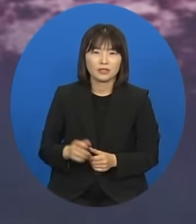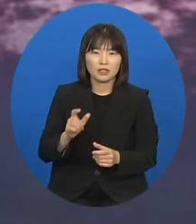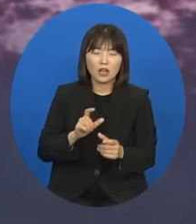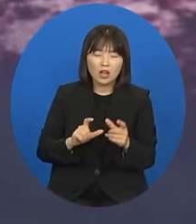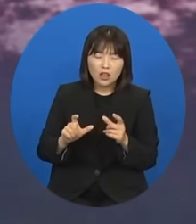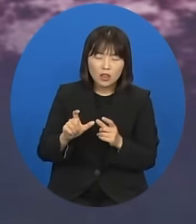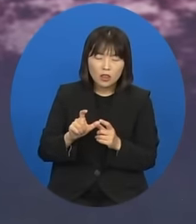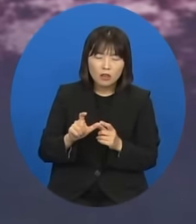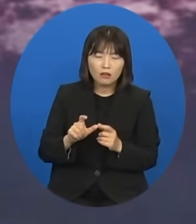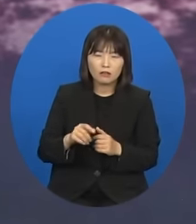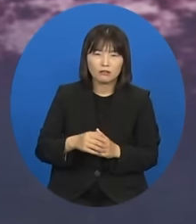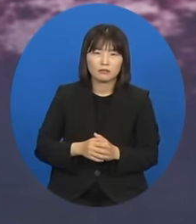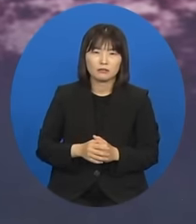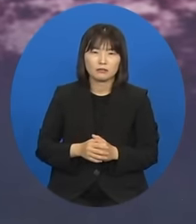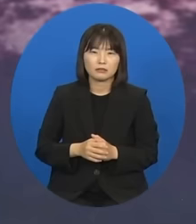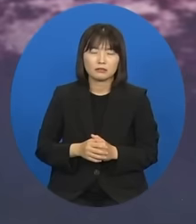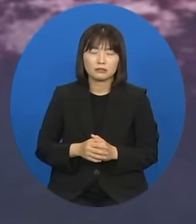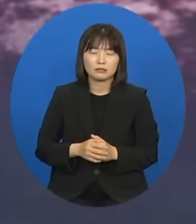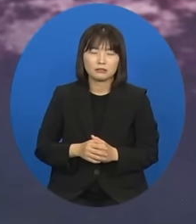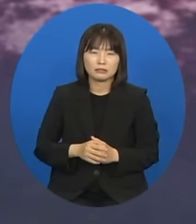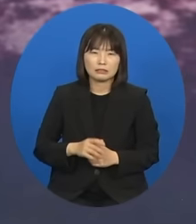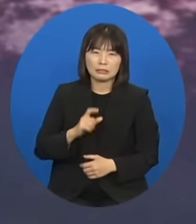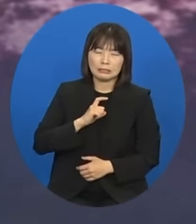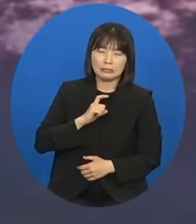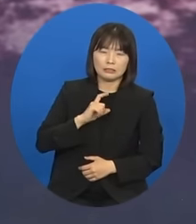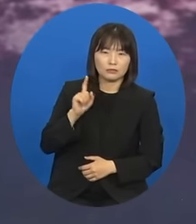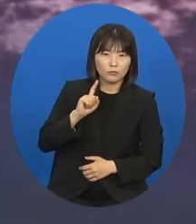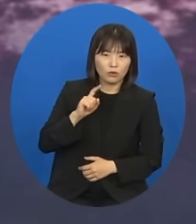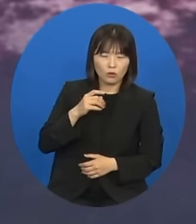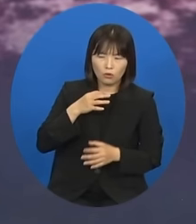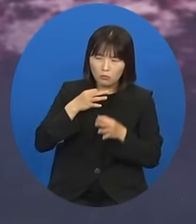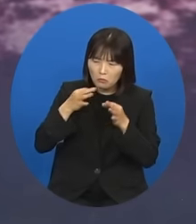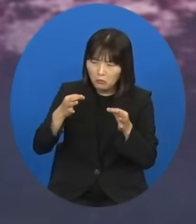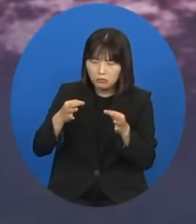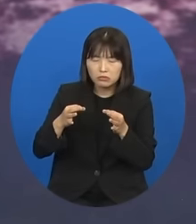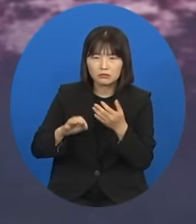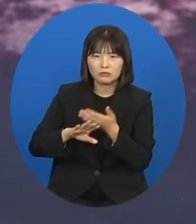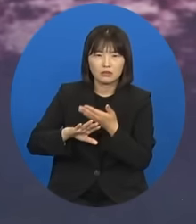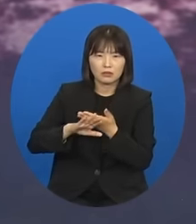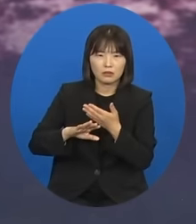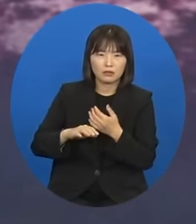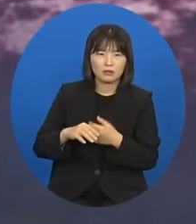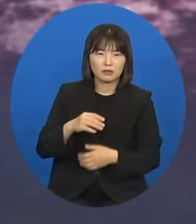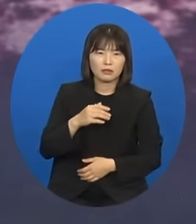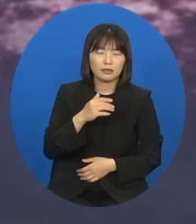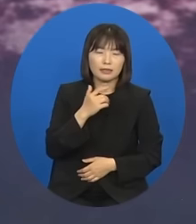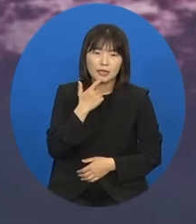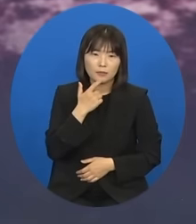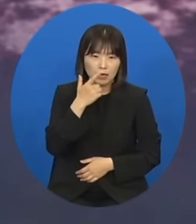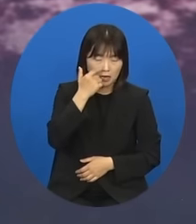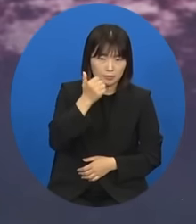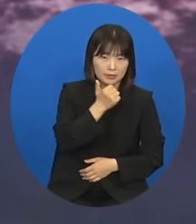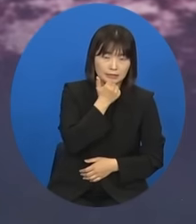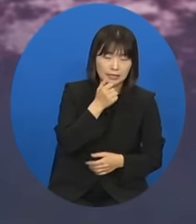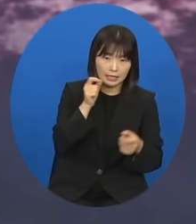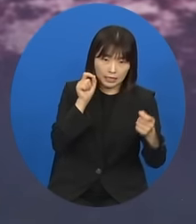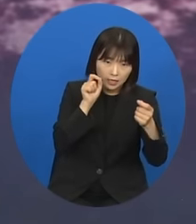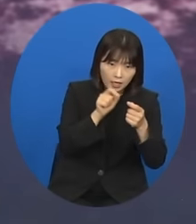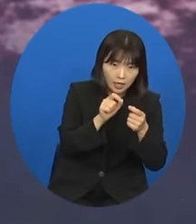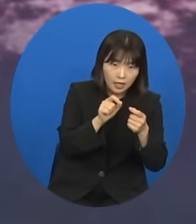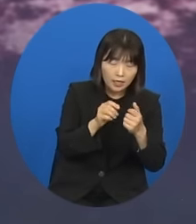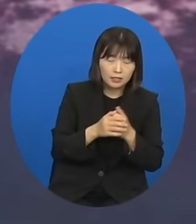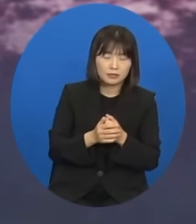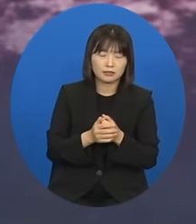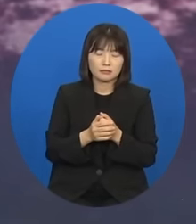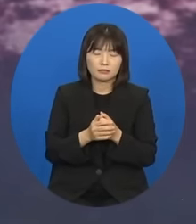뭐죠 목소리가 달라요 자 22절에 나옵니다 야곱이 그 아버지 이삭에게 가까이 가니 이삭이 만지며 이르되